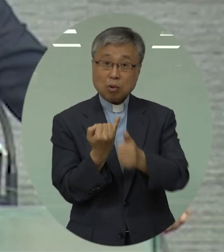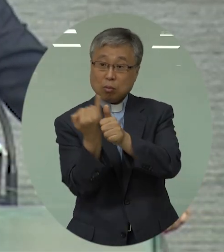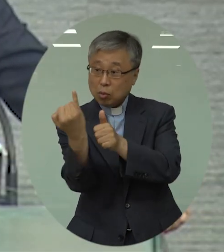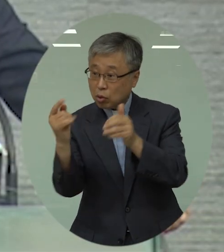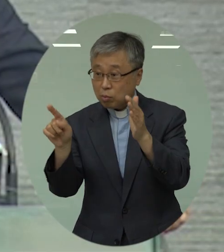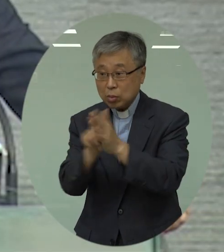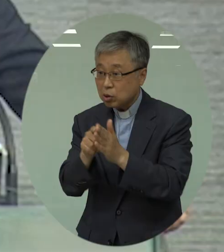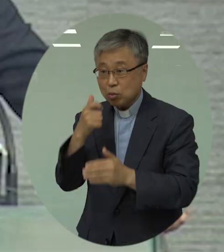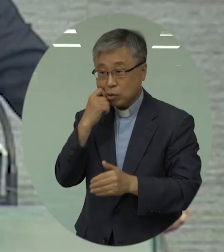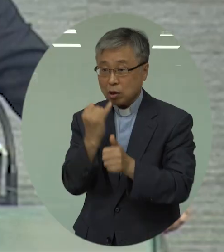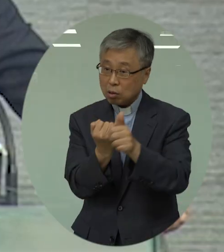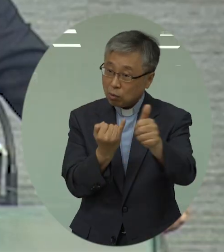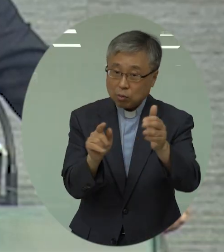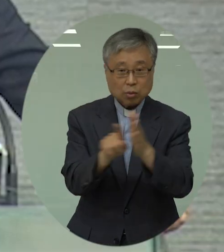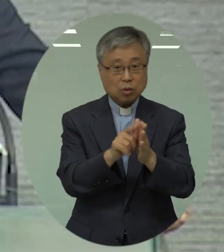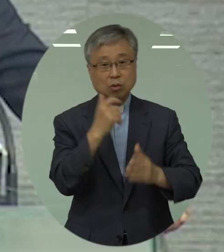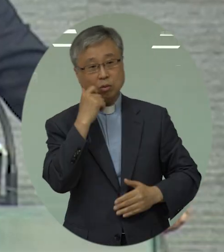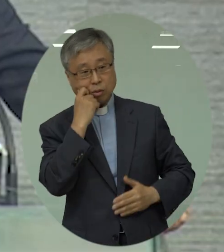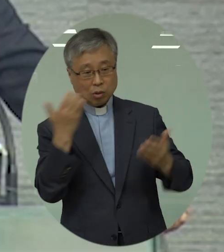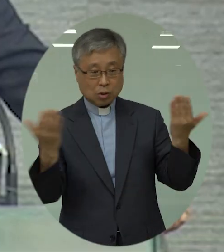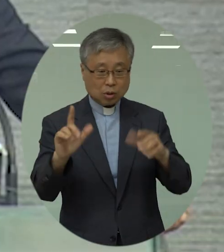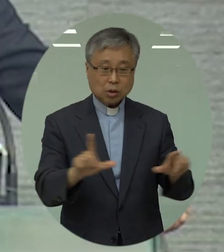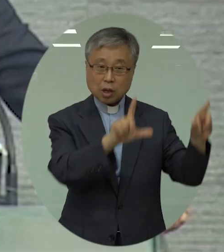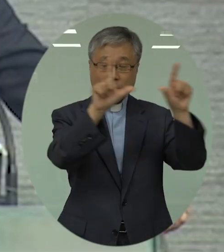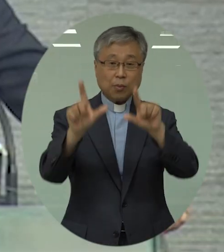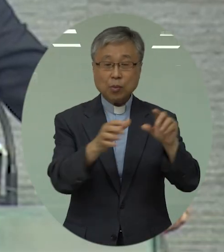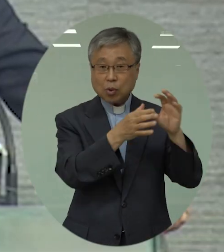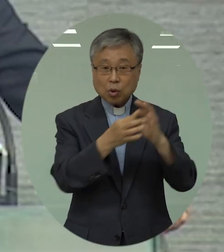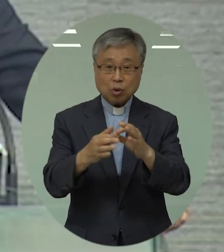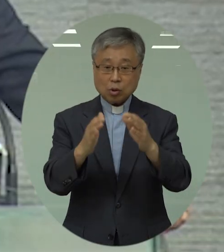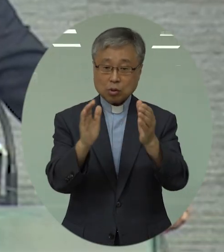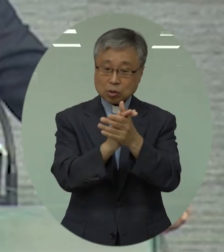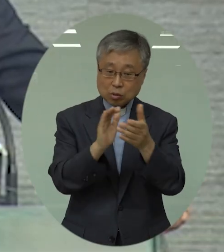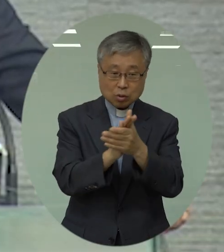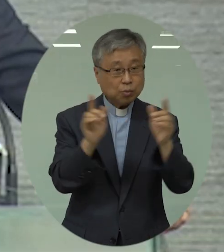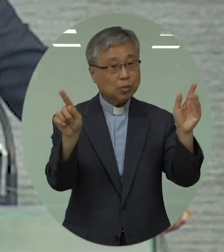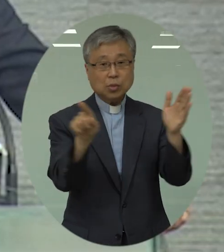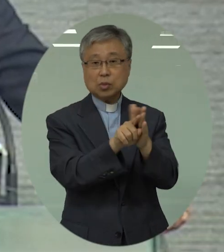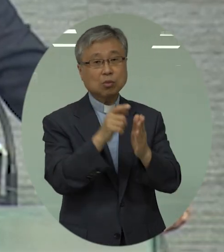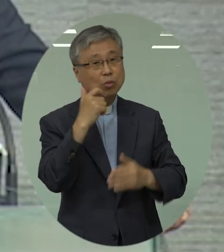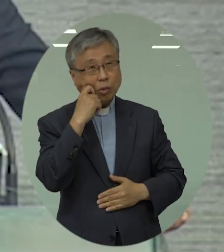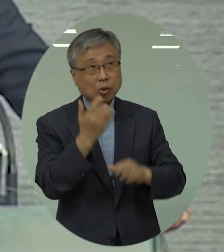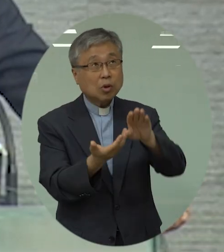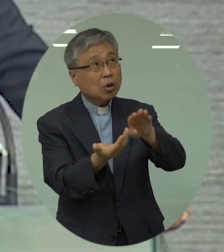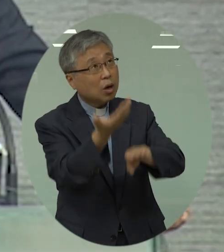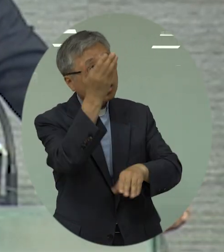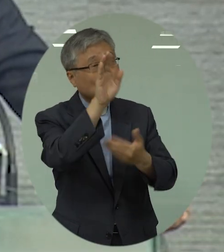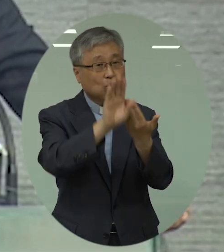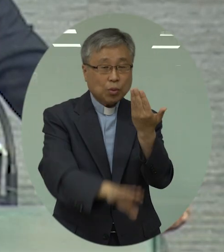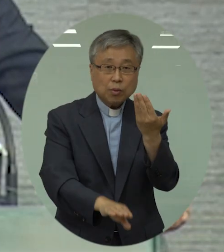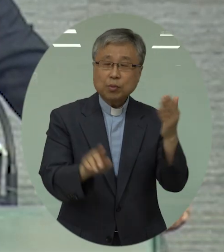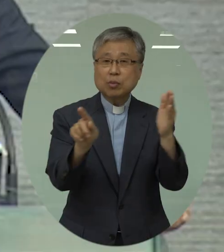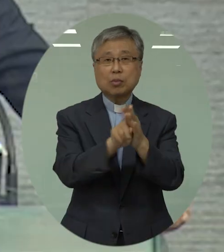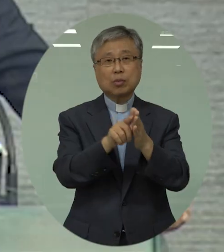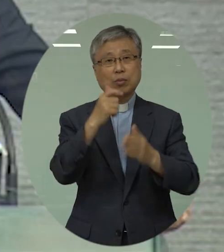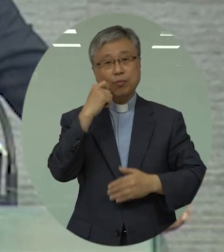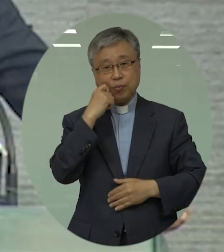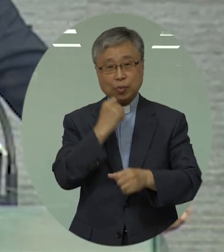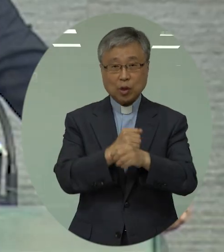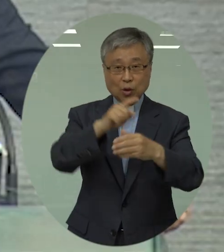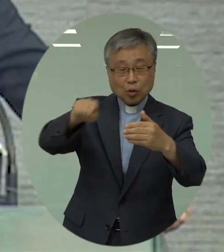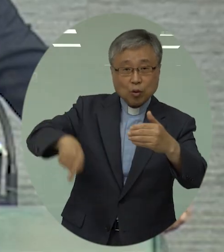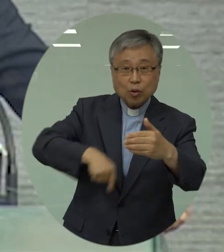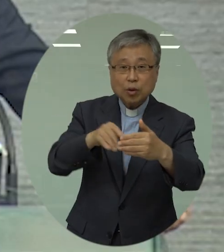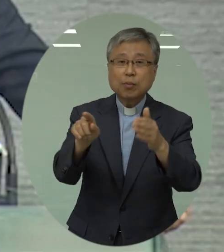못해요. 네, 직장 생활하면서는 동료들도 믿지 못하고 상사도 믿지 못하고 그